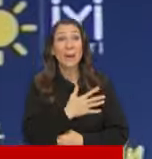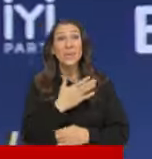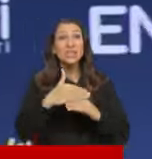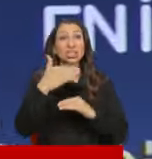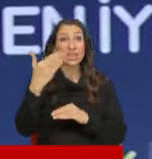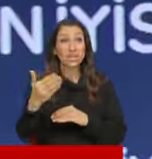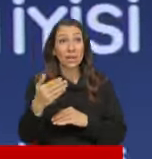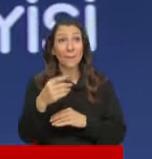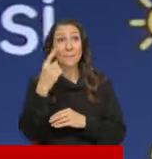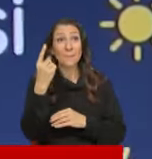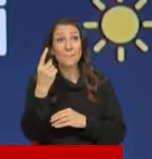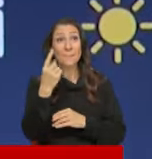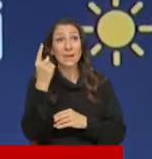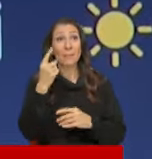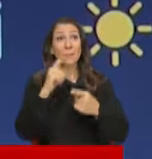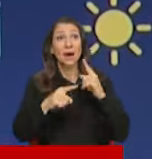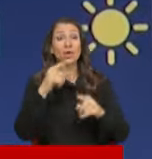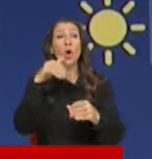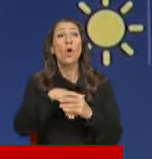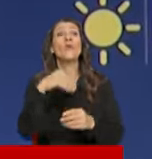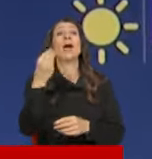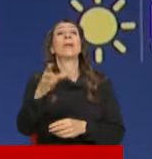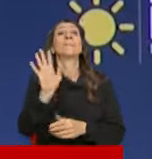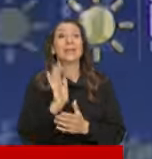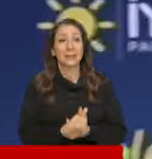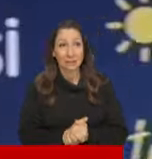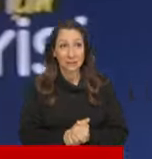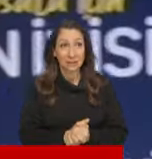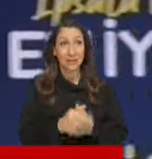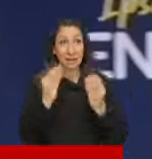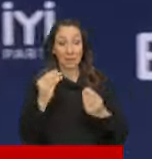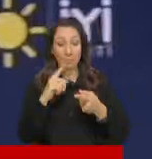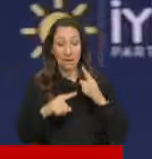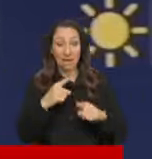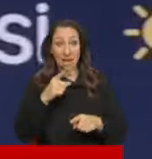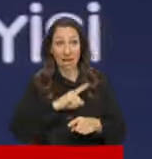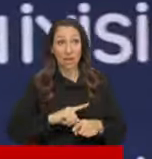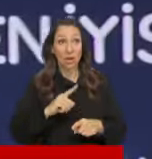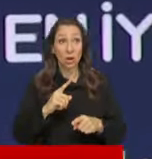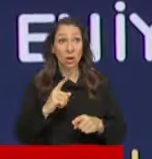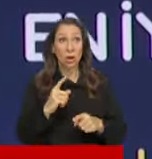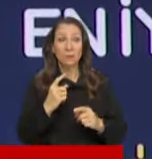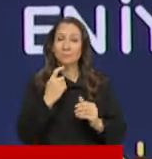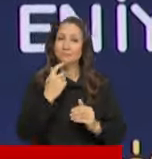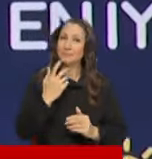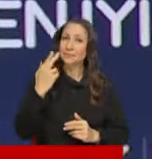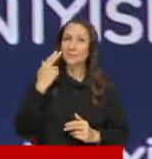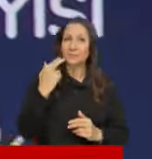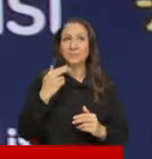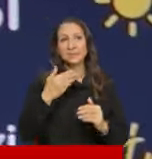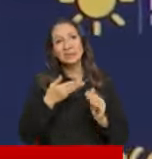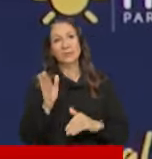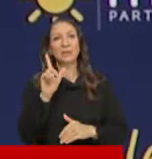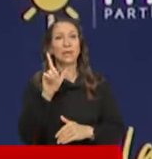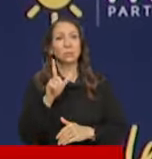dışında bir partiye oy vermeyiniz iyi Parti'nin adayı da olgunluk gösterip ayrılmalıdır